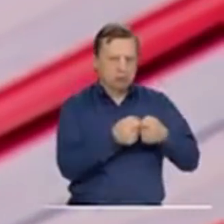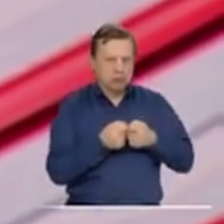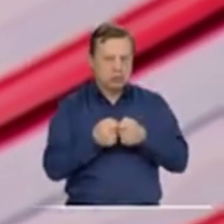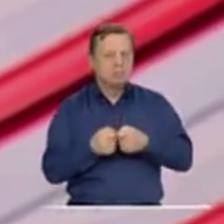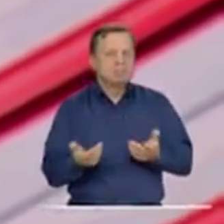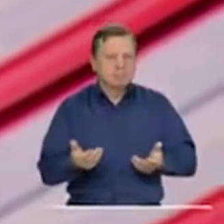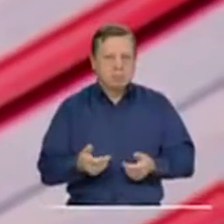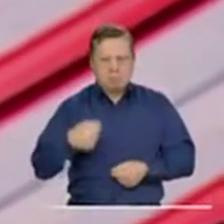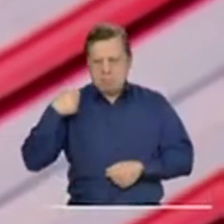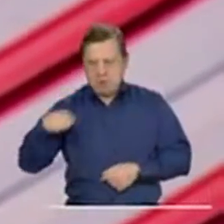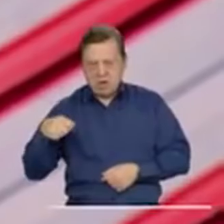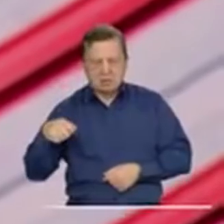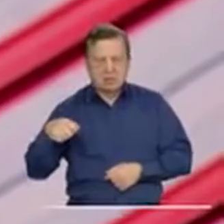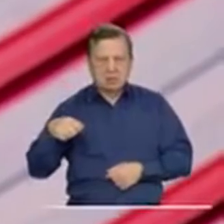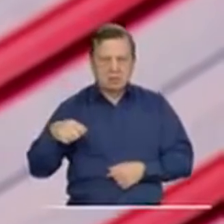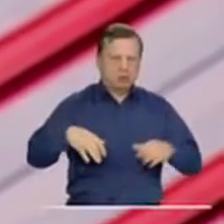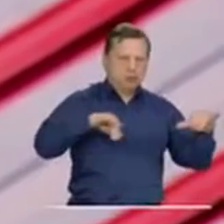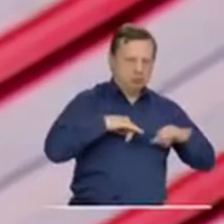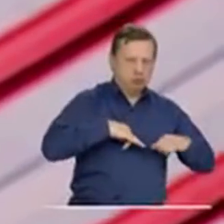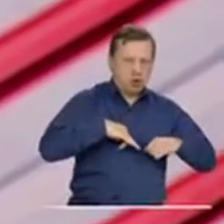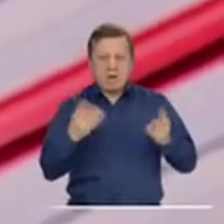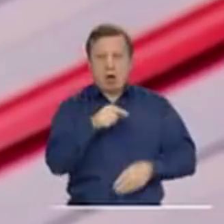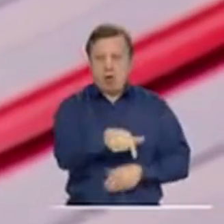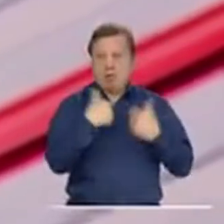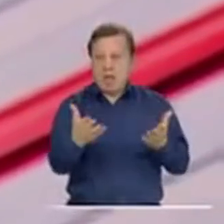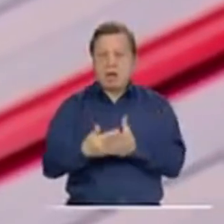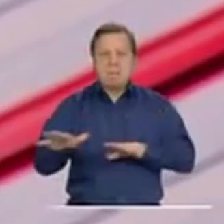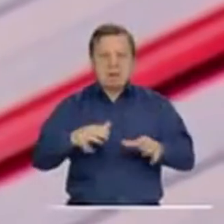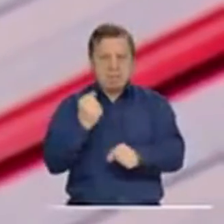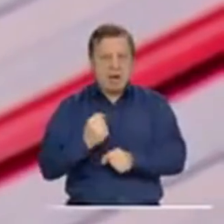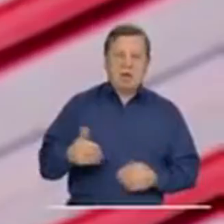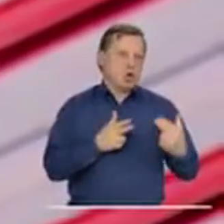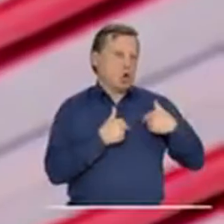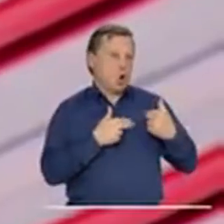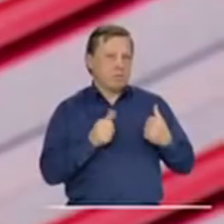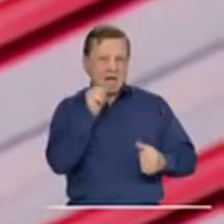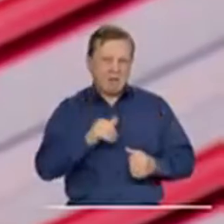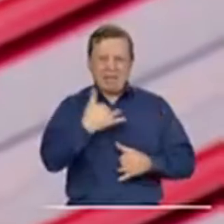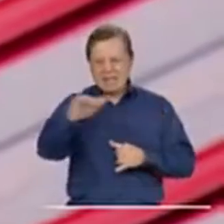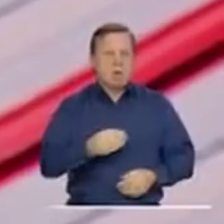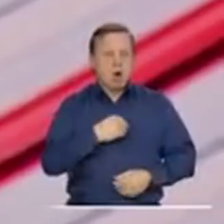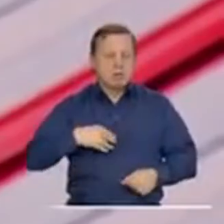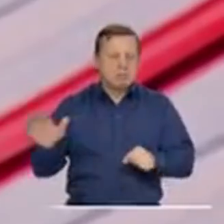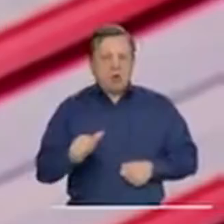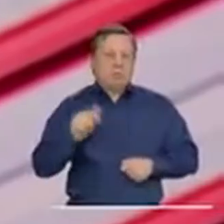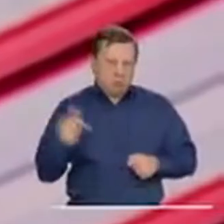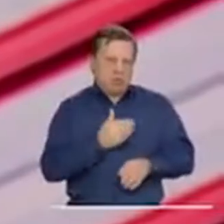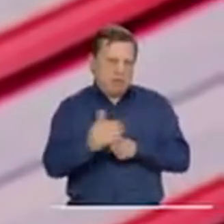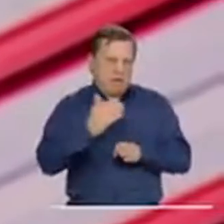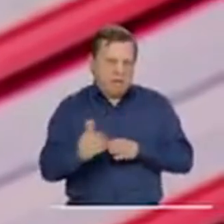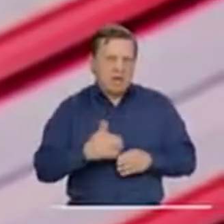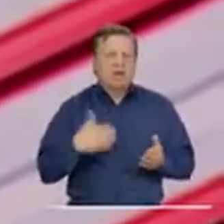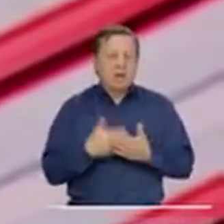pomiędzy prezydentem, rządem i większością parlamentarną. Chodzi o to, by po pierwsze uratować instytucje europejskie, a po drugie